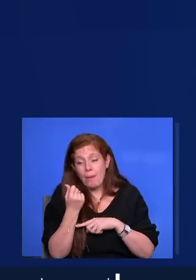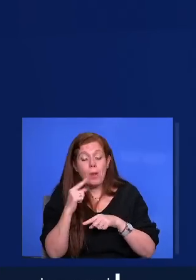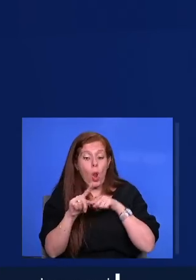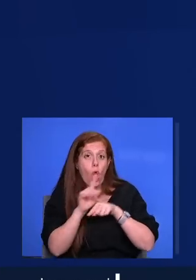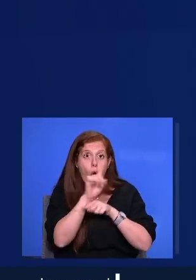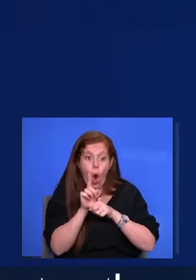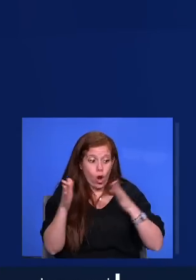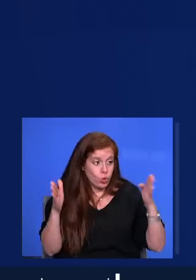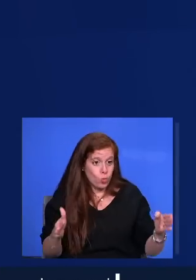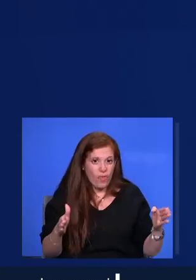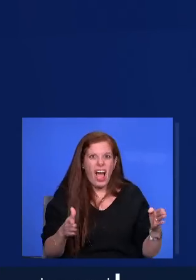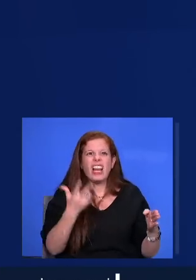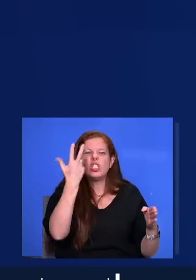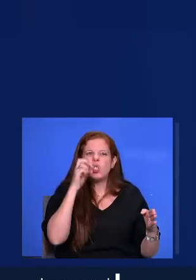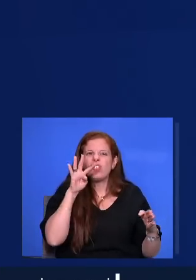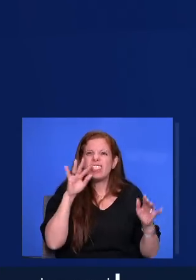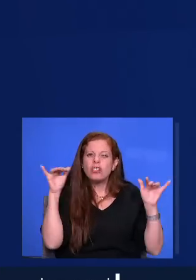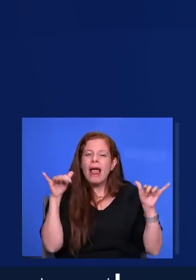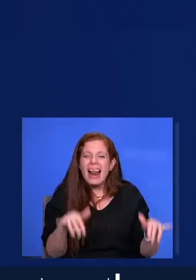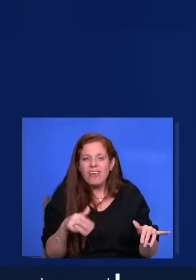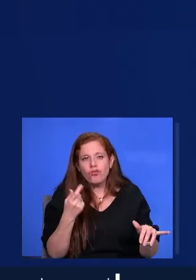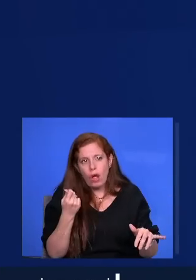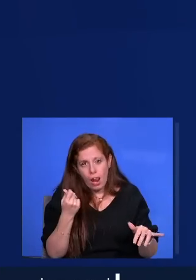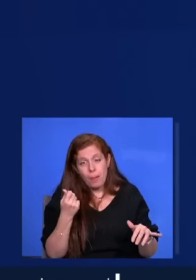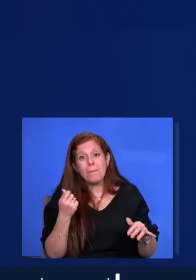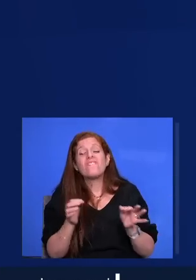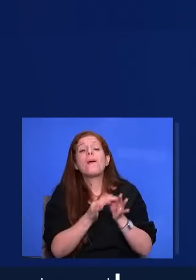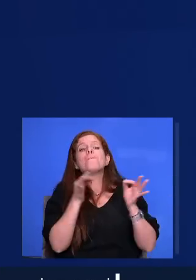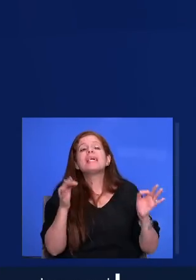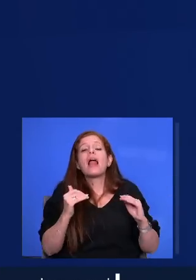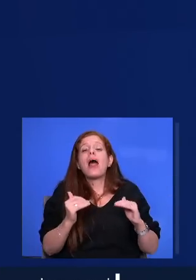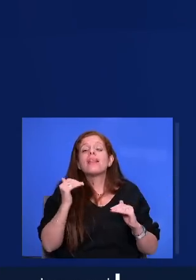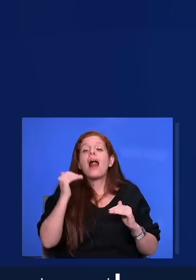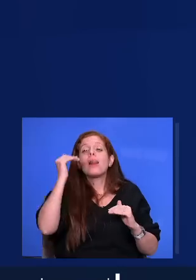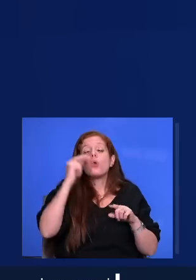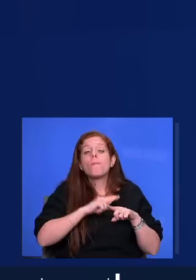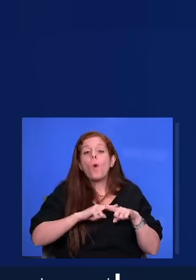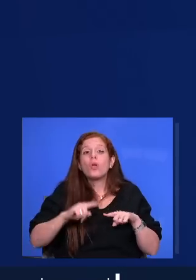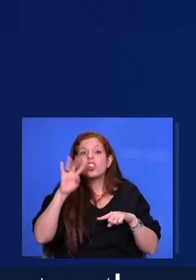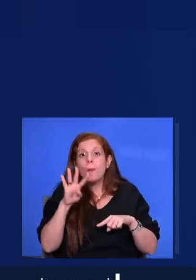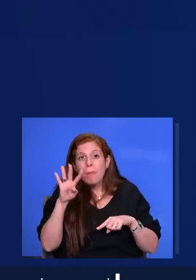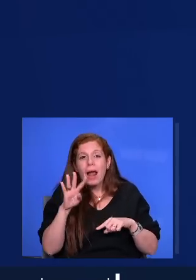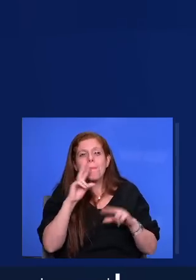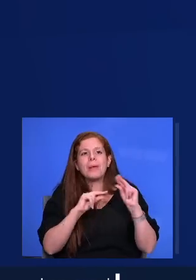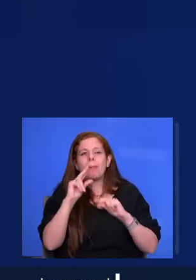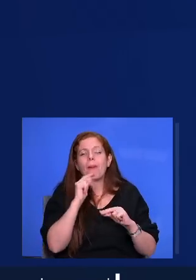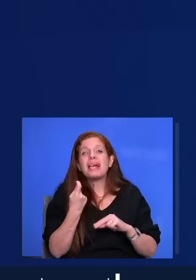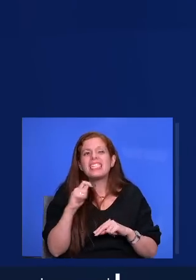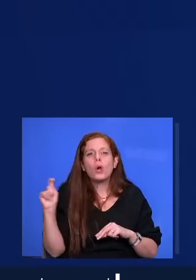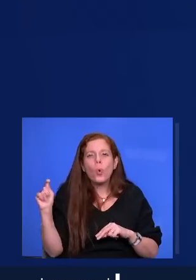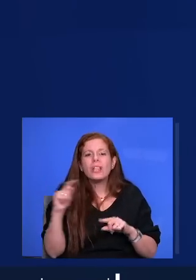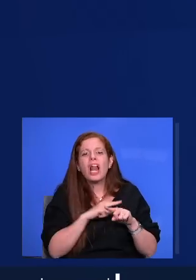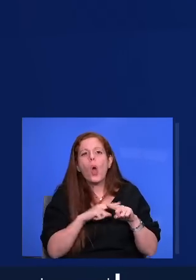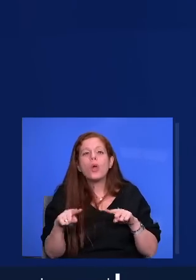מדברים על 39,000 שקלים. ומתחילת העליות מחודש אפריל אנחנו מדברים על התייקרות לחודש